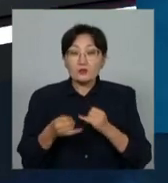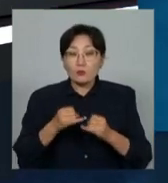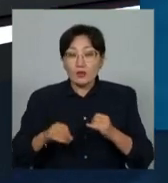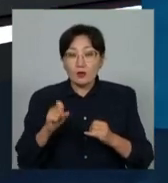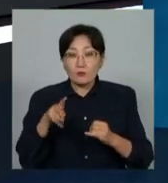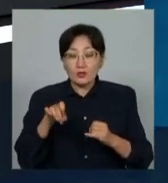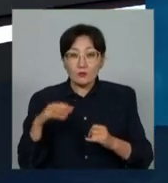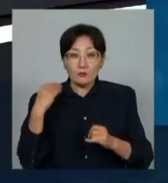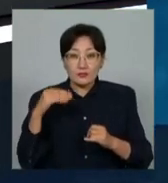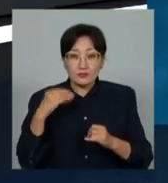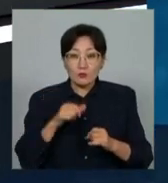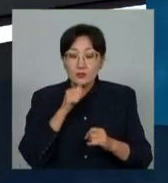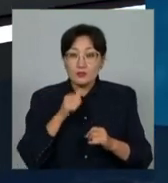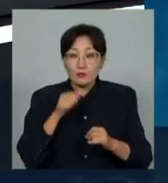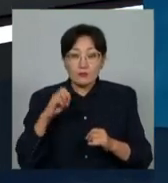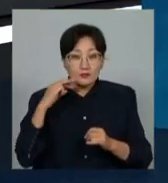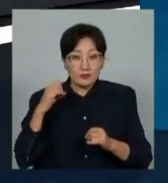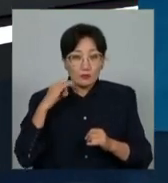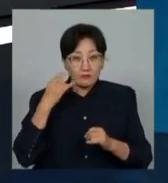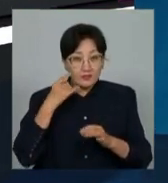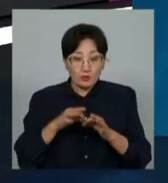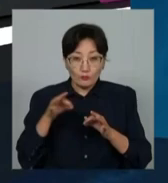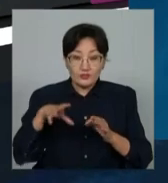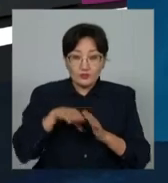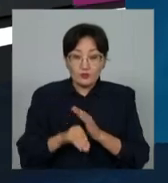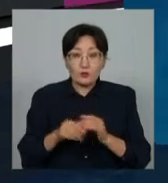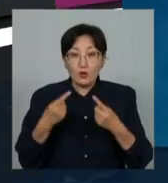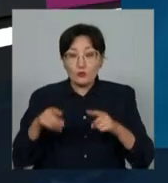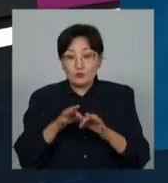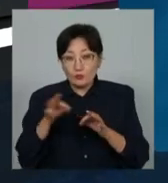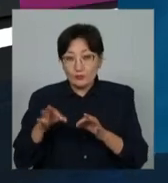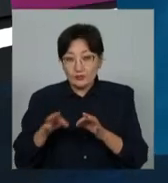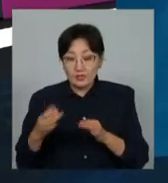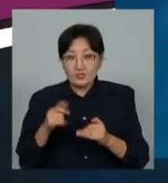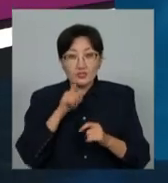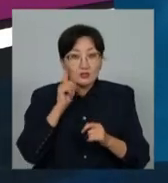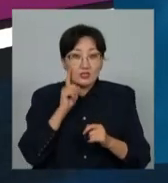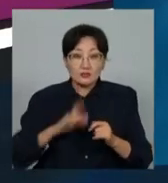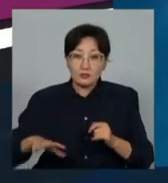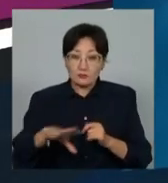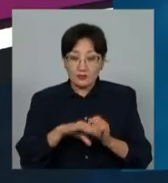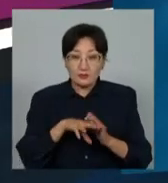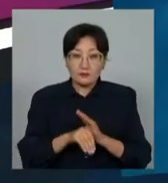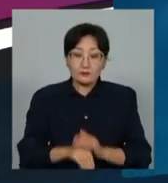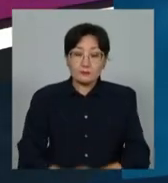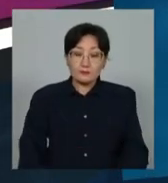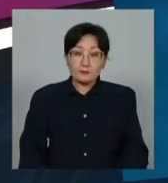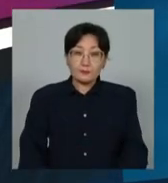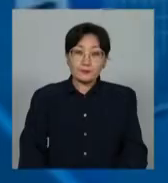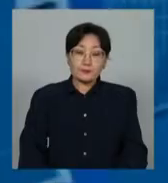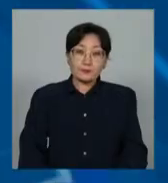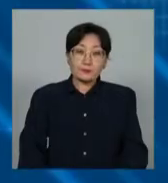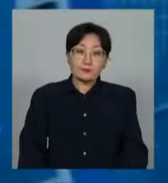Ақмола, Ақтөбе, Қостанай және Маңғыстау, Павлодар облыстары орналасса, өзге өңірлер жасыл аймаққа тиесілі.